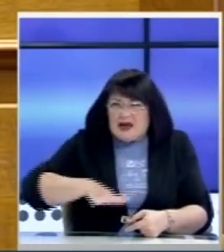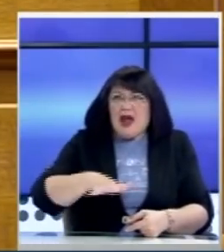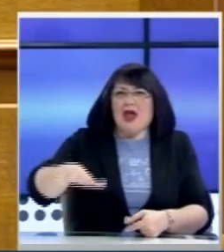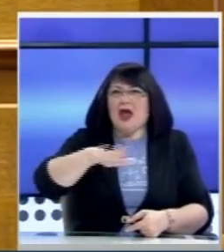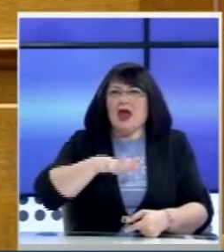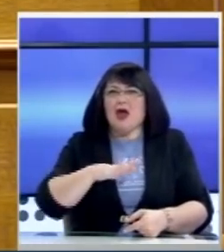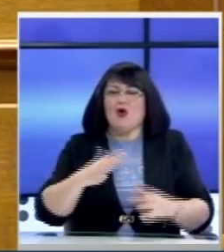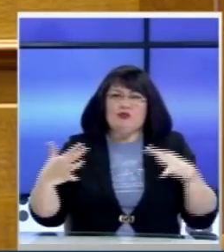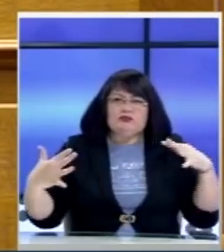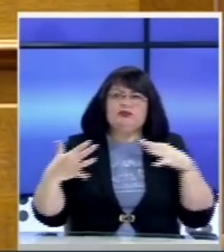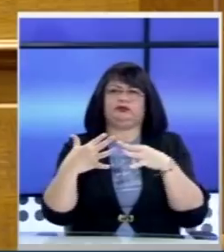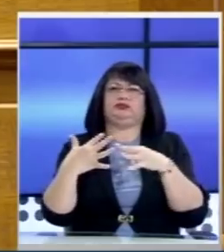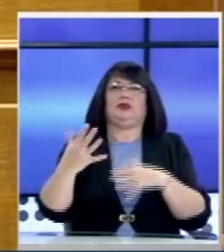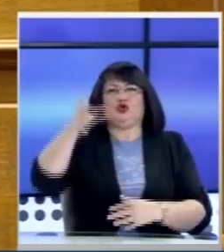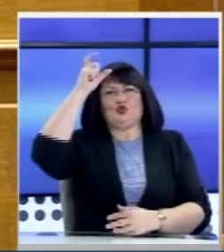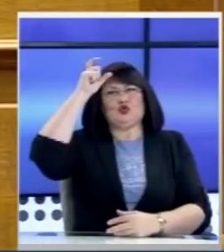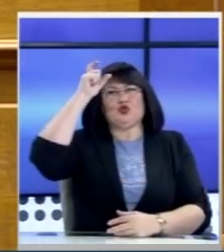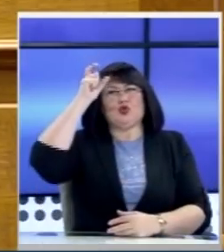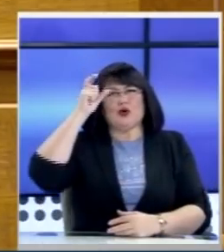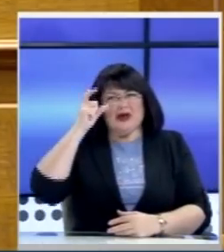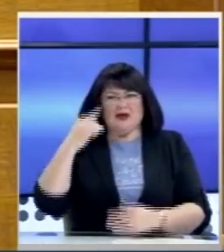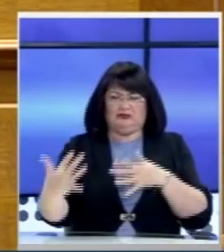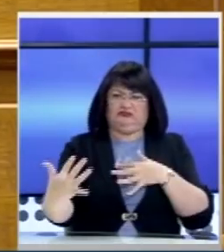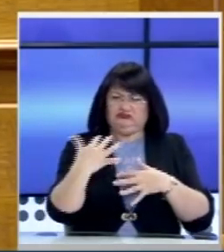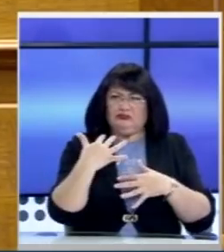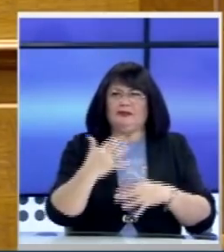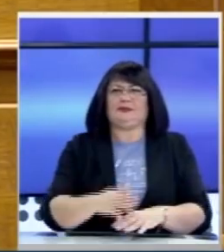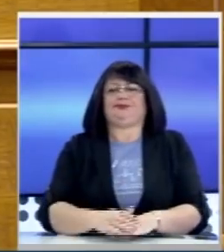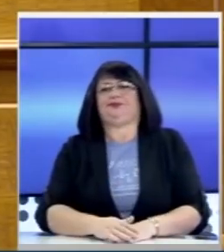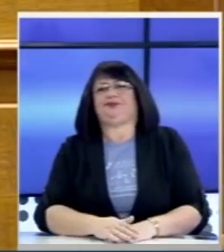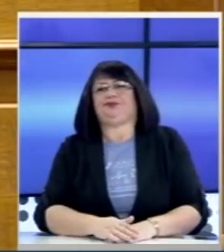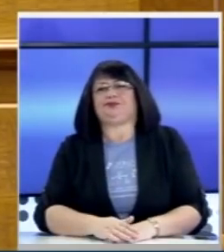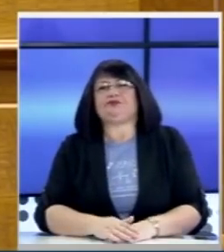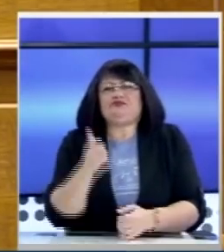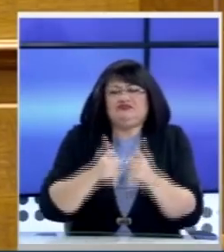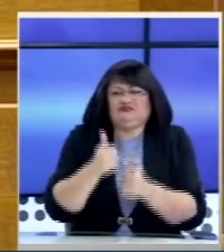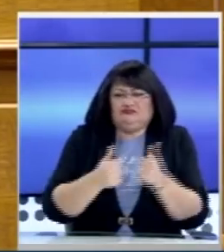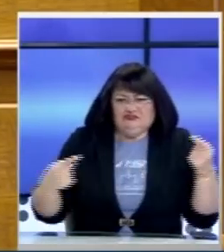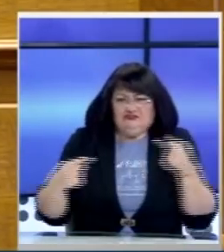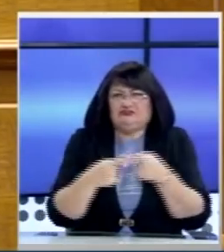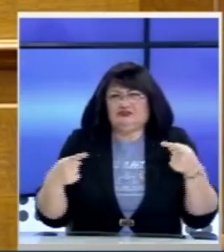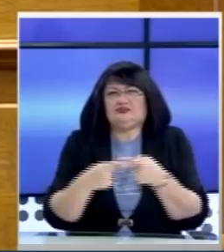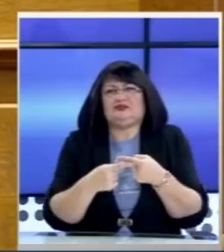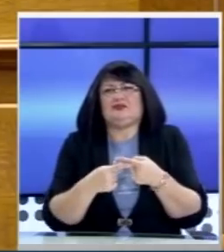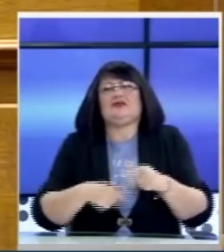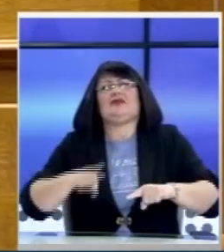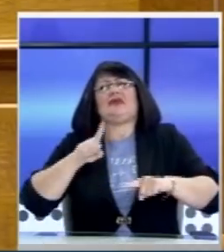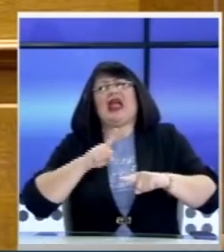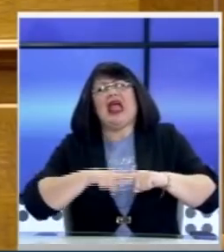και η επιθετικότητα της τουρκικής αστικής τάξης, το θανατηφόρο ανταγωνισμό της και με την ελληνική